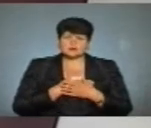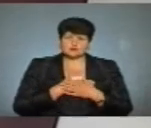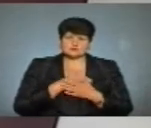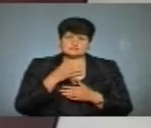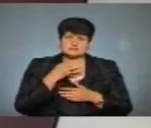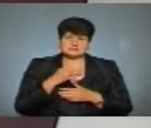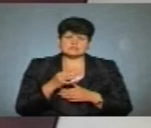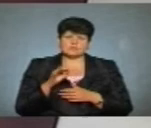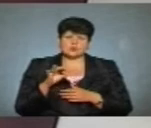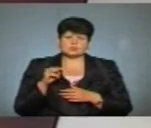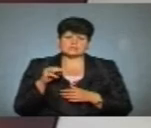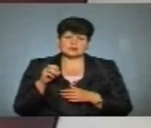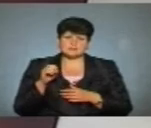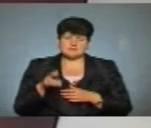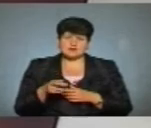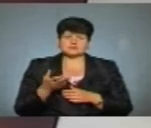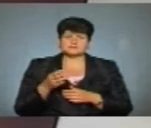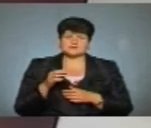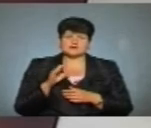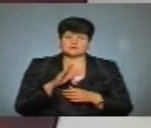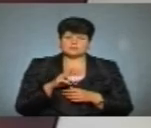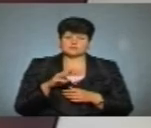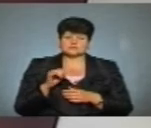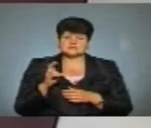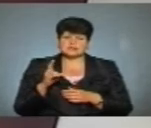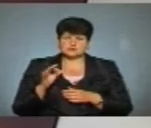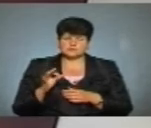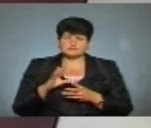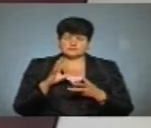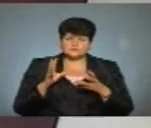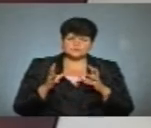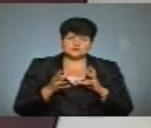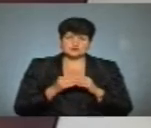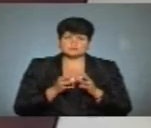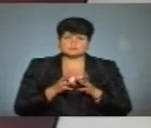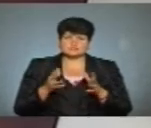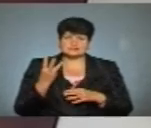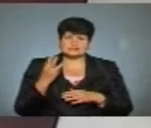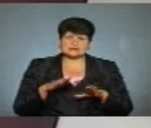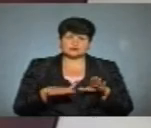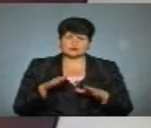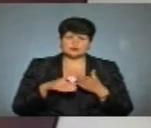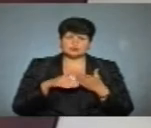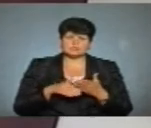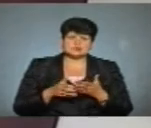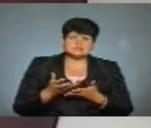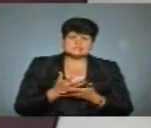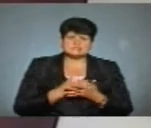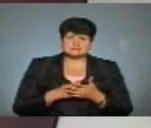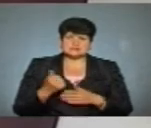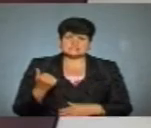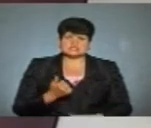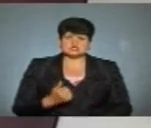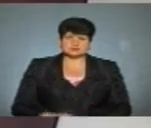наказний отаман Тернопільського краєвого КОША Володимир Мусейко. За його словами, всього понад 3 тонни допомоги зібрали її за